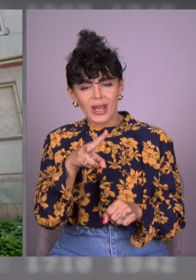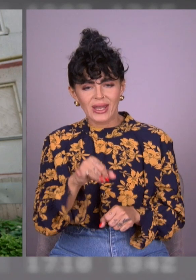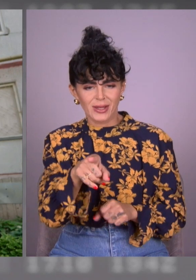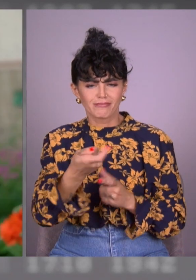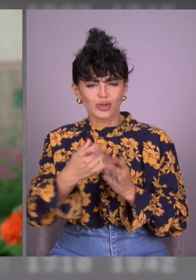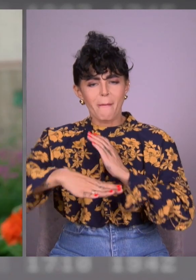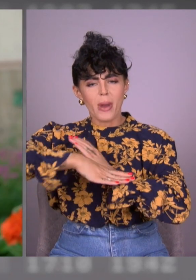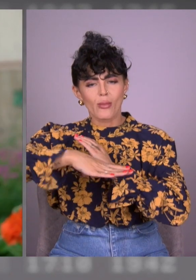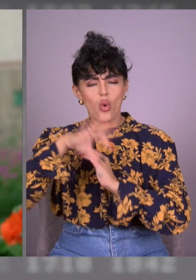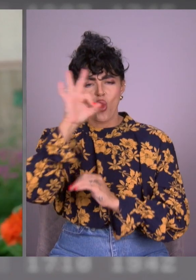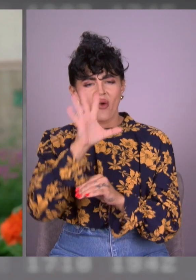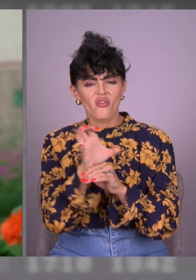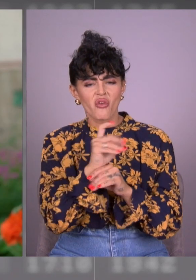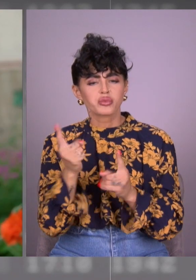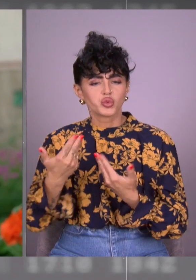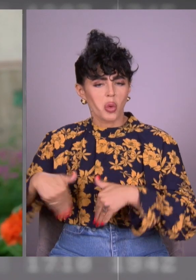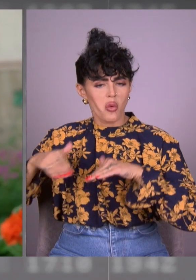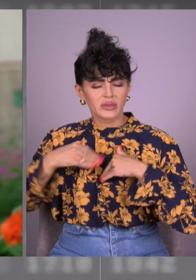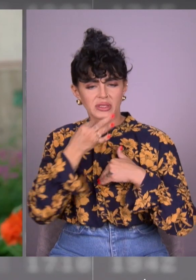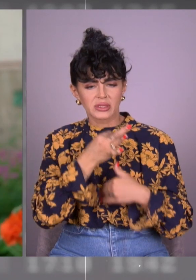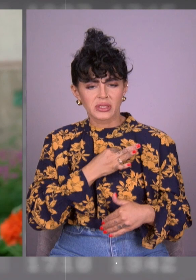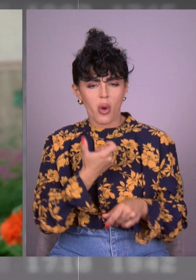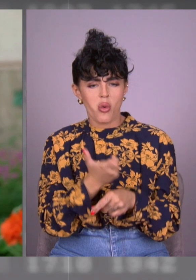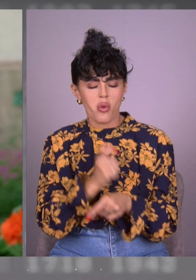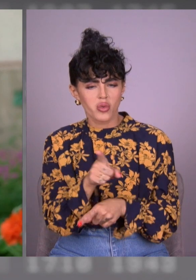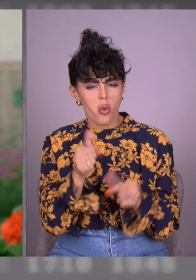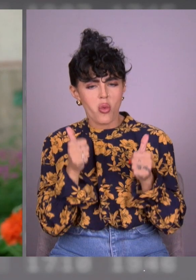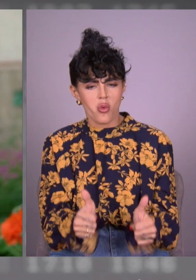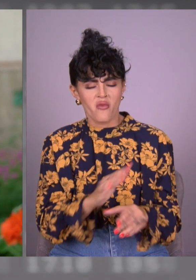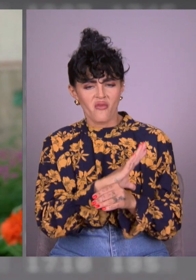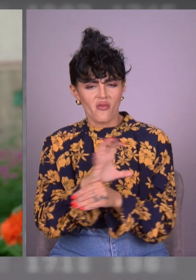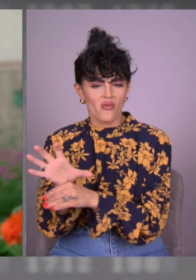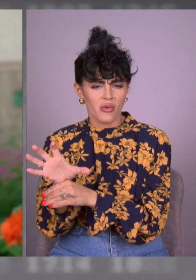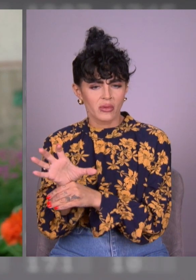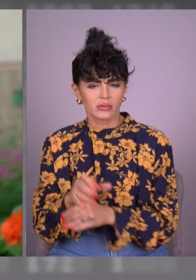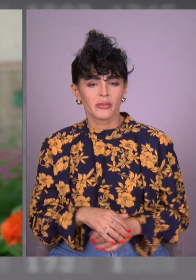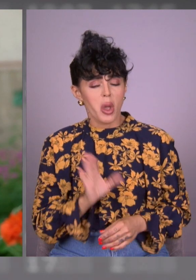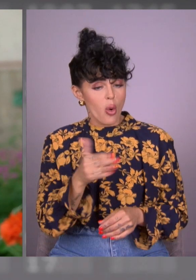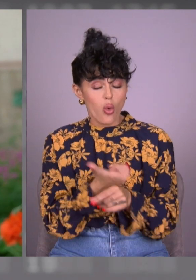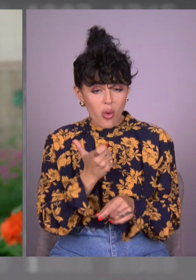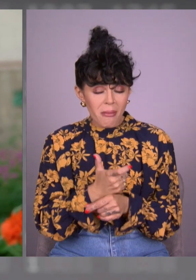ви допомогти? Мені вас рекомендували. До речі, дуже гарні люди. Це дуже приємно, що